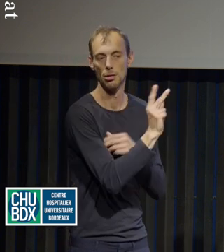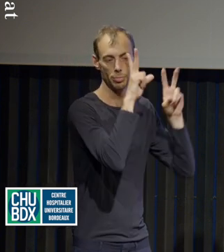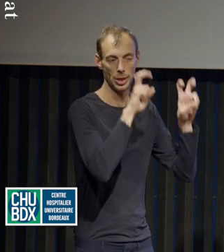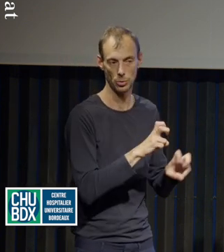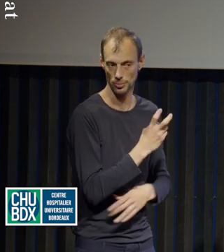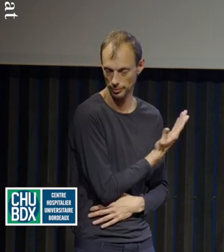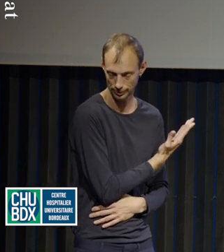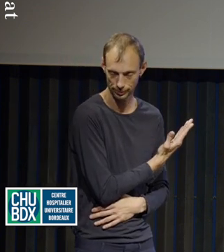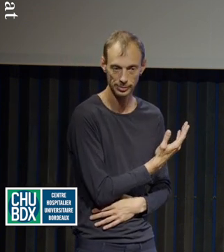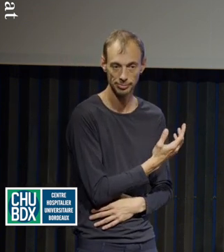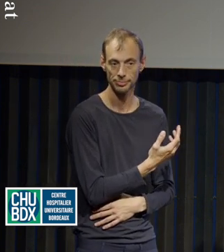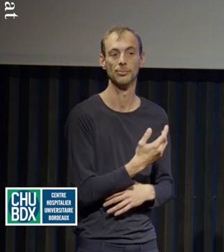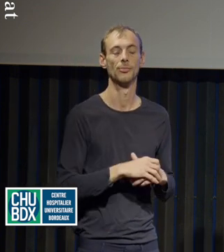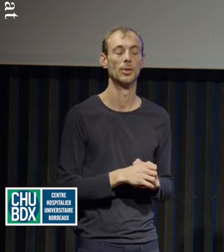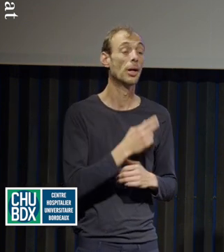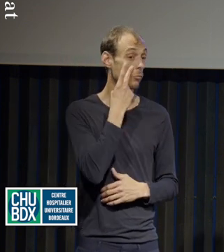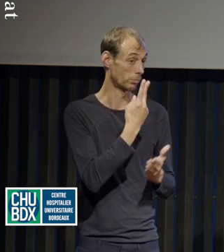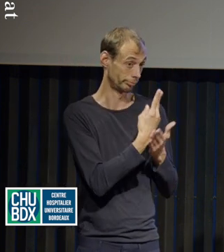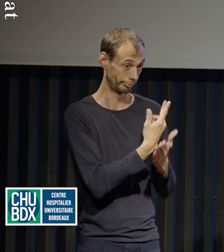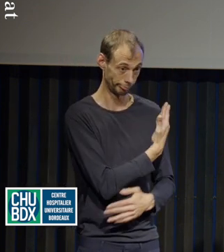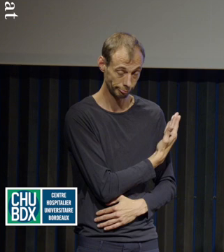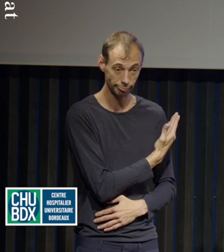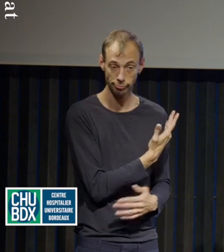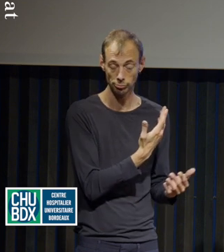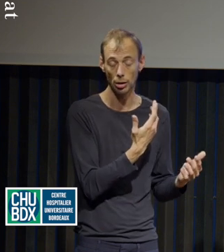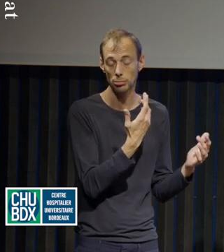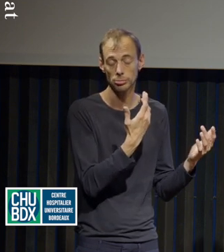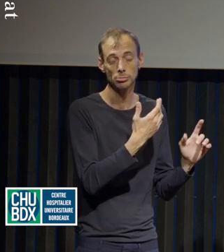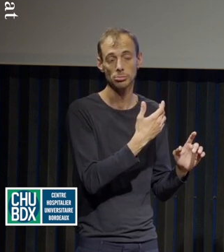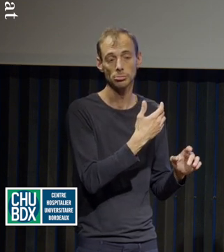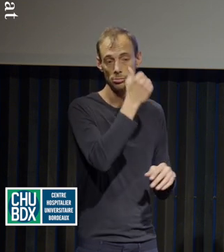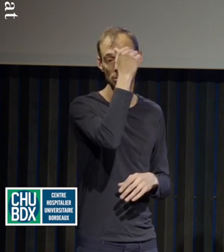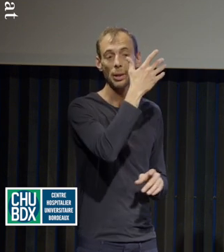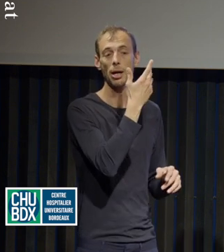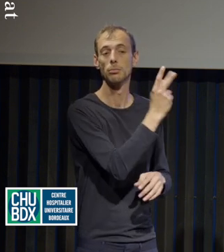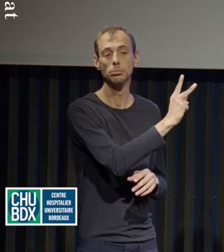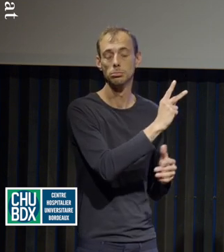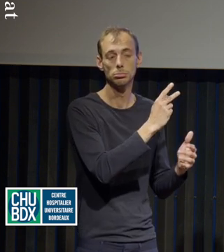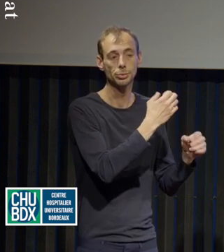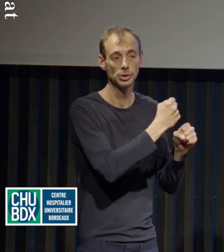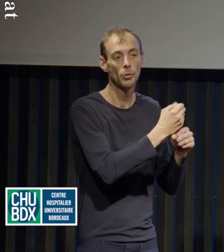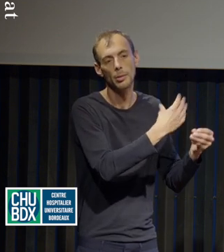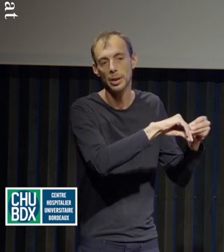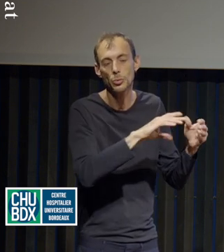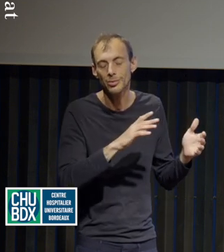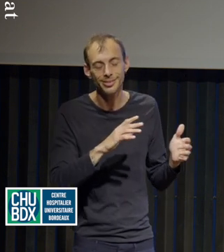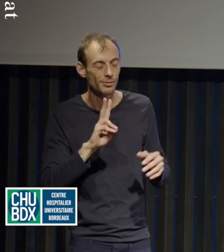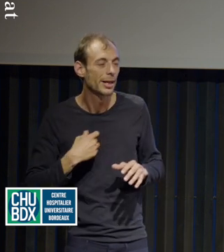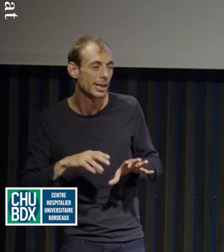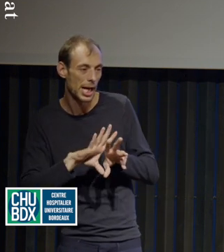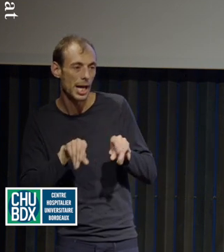sur cette diapositive que dans ses travaux et dans de nombreux autres travaux, dont l'équipe d'ailleurs bordelaise a pu